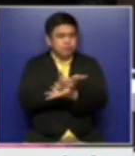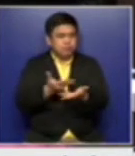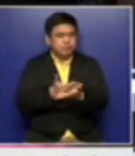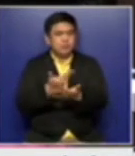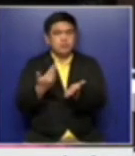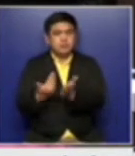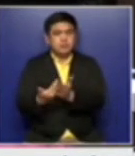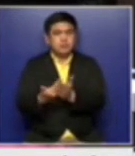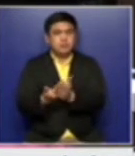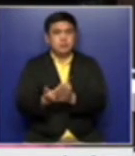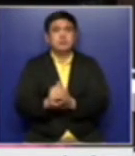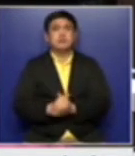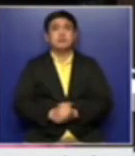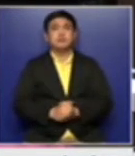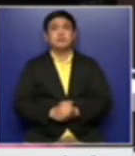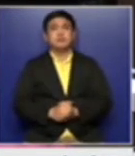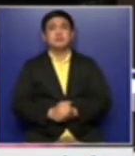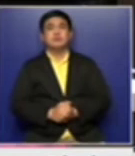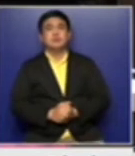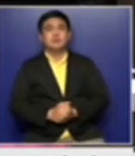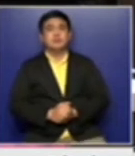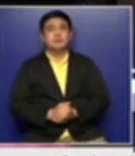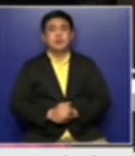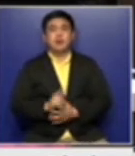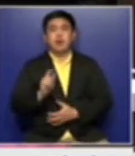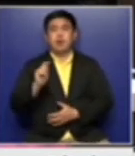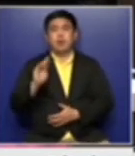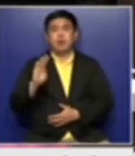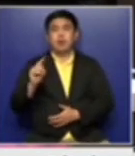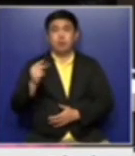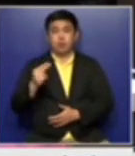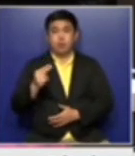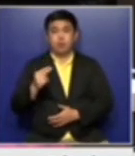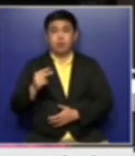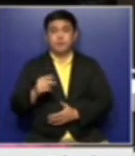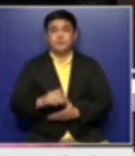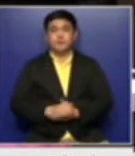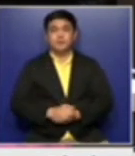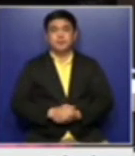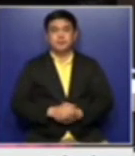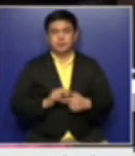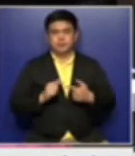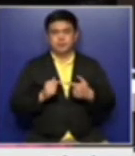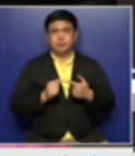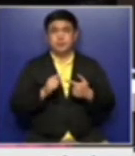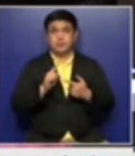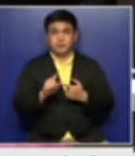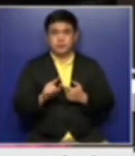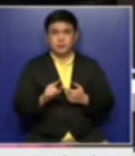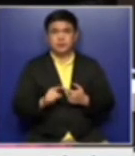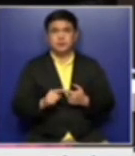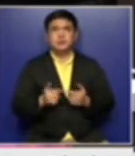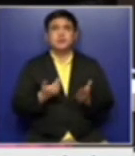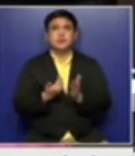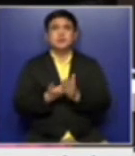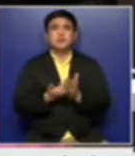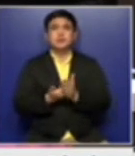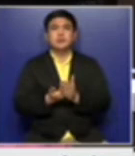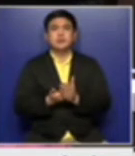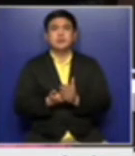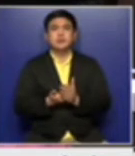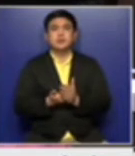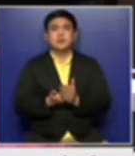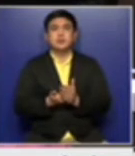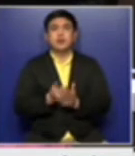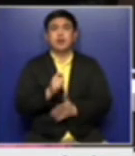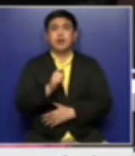าณให้กับท้องถิ่นดังนี้ค่ะ 1. การจัดสรรงบประมาณให้กับองค์กรปกครองส่ว